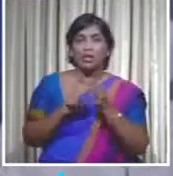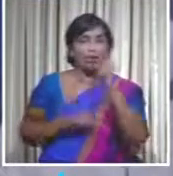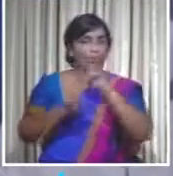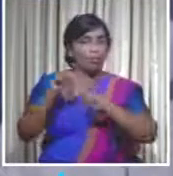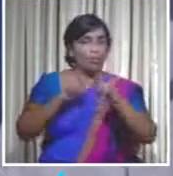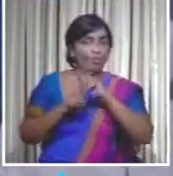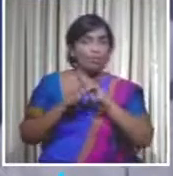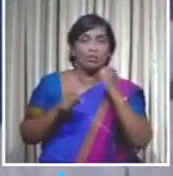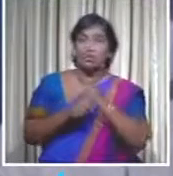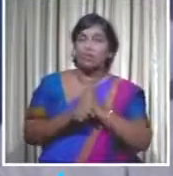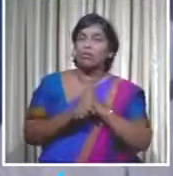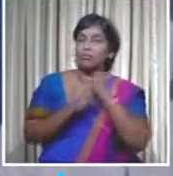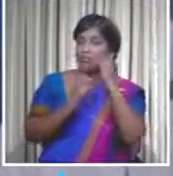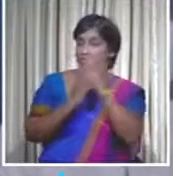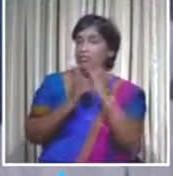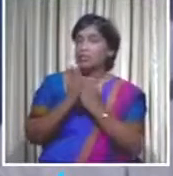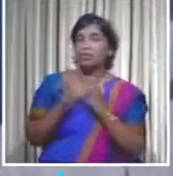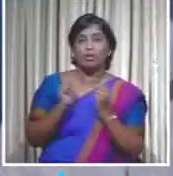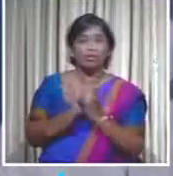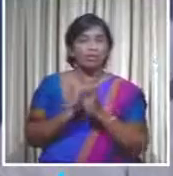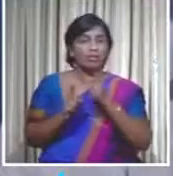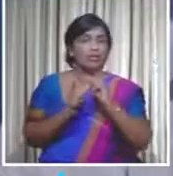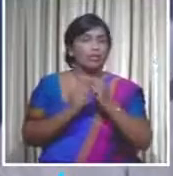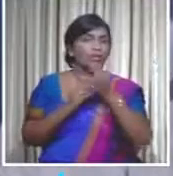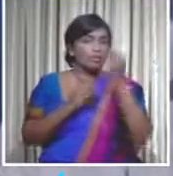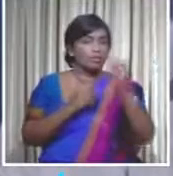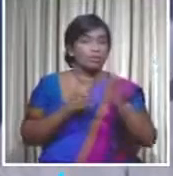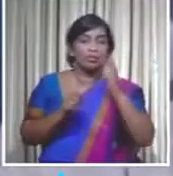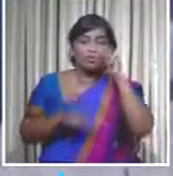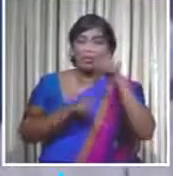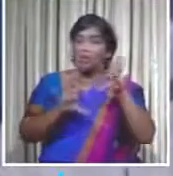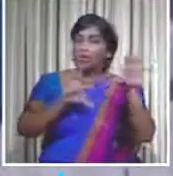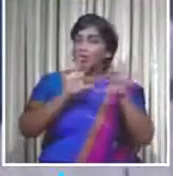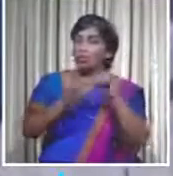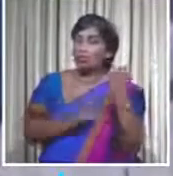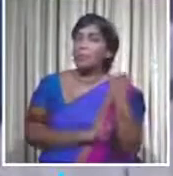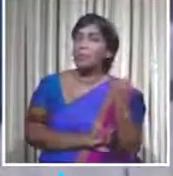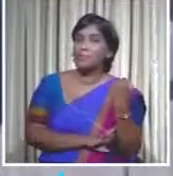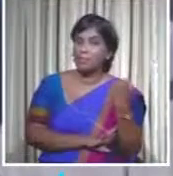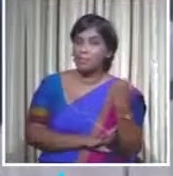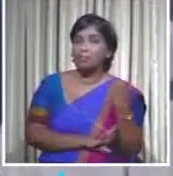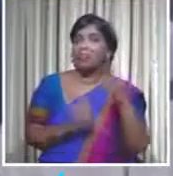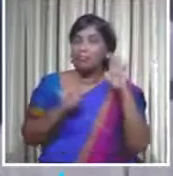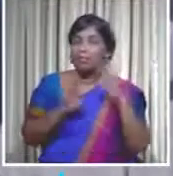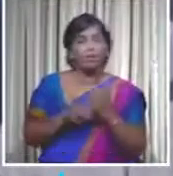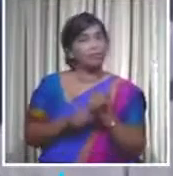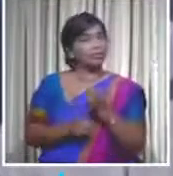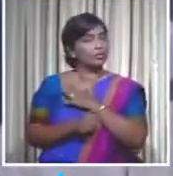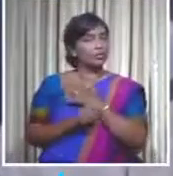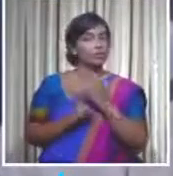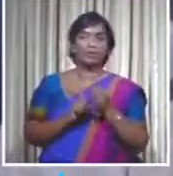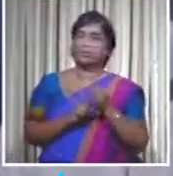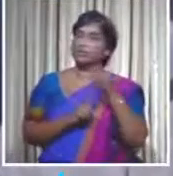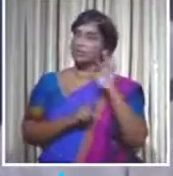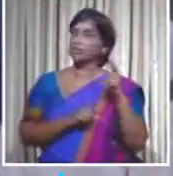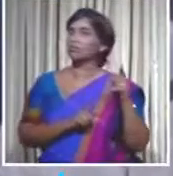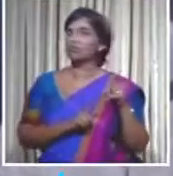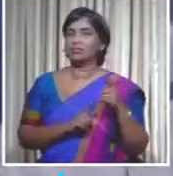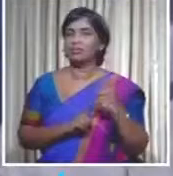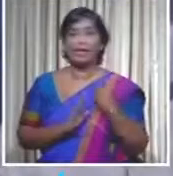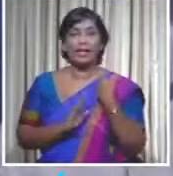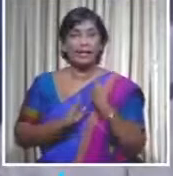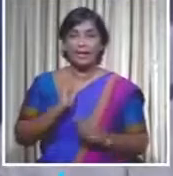पार्लिमेंतु आंडु क्रम व्यवस्थाव सभावट दुन्ने निलधारीन पक्किरी मे बलय नमु गोटाबे राजपक्ष महत्या